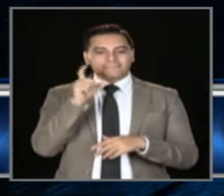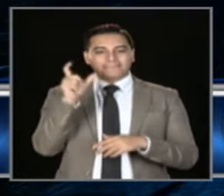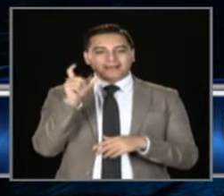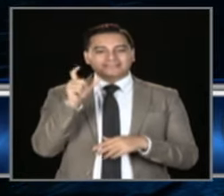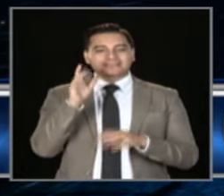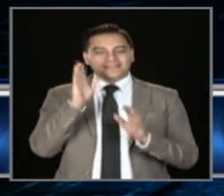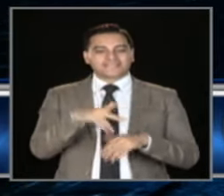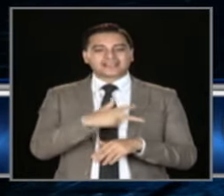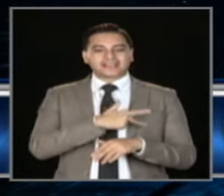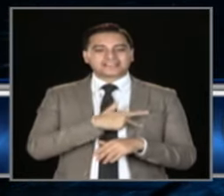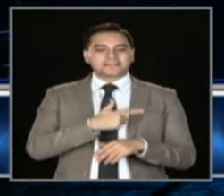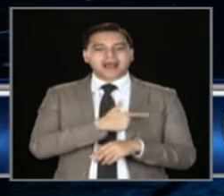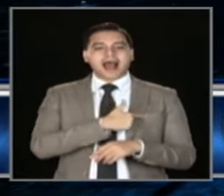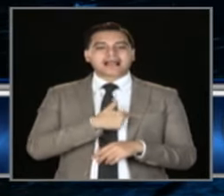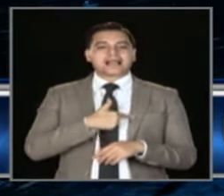قبه